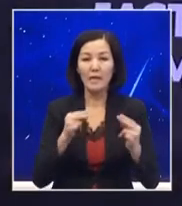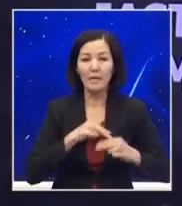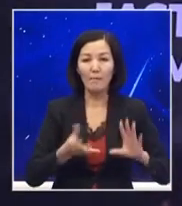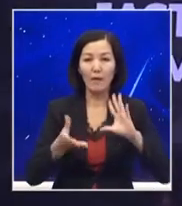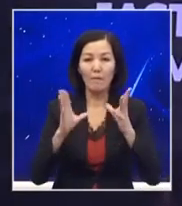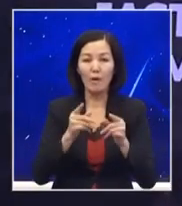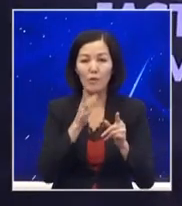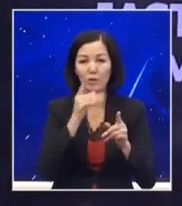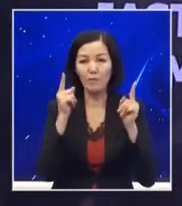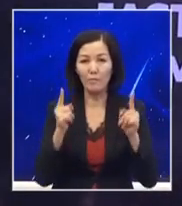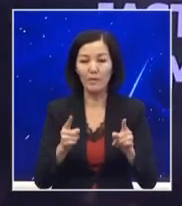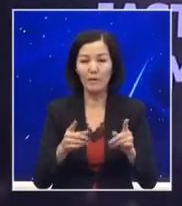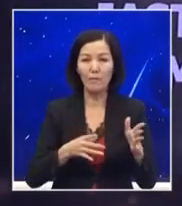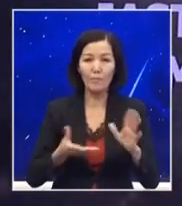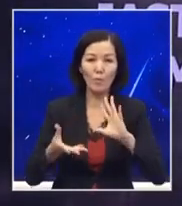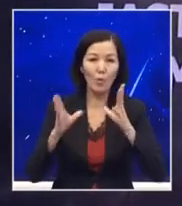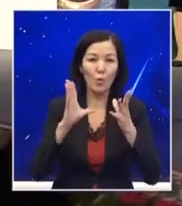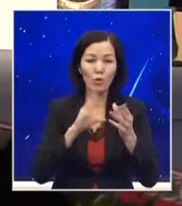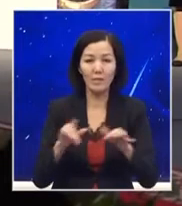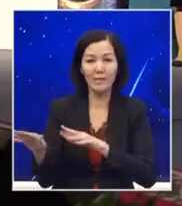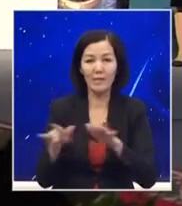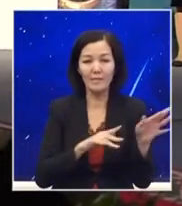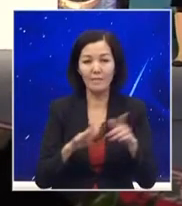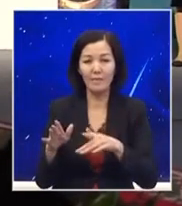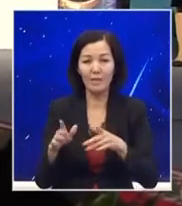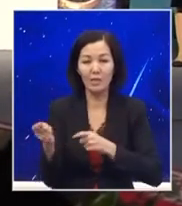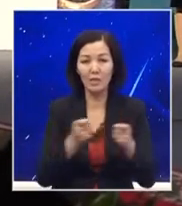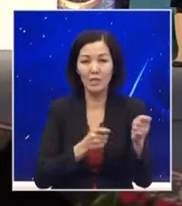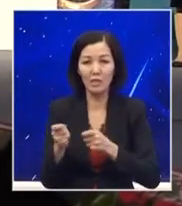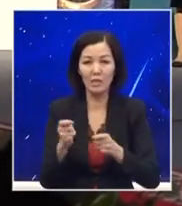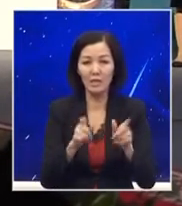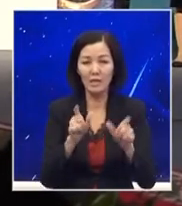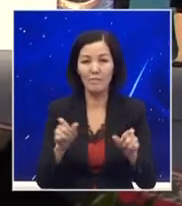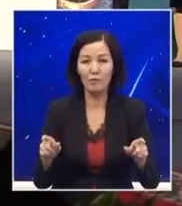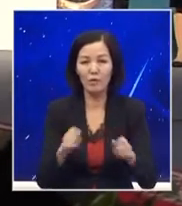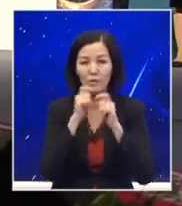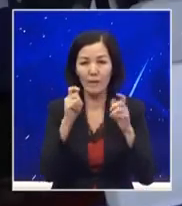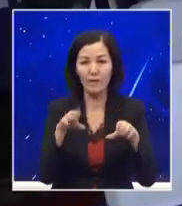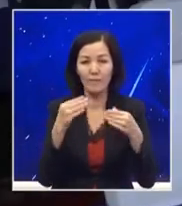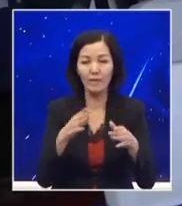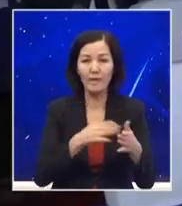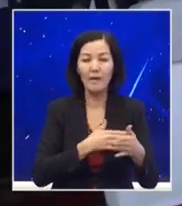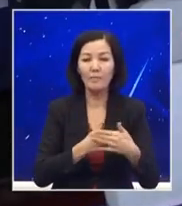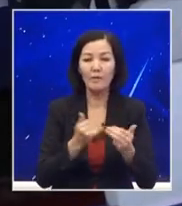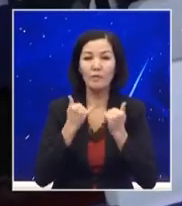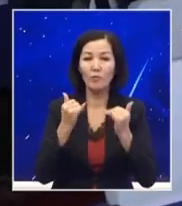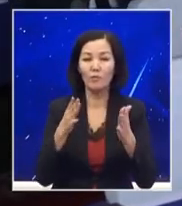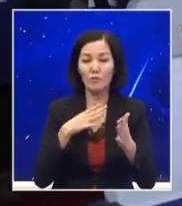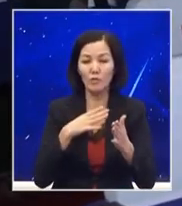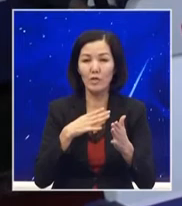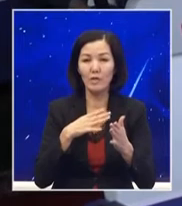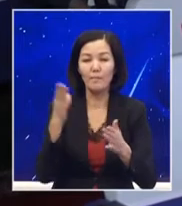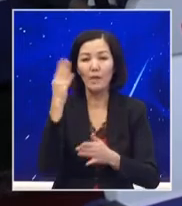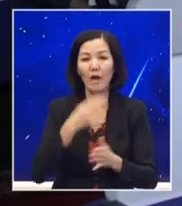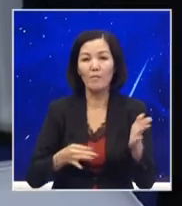рәсімінде республикамыздың әр өңірінен келген штаб жетекшілері мен мүшелері марапатталды. Белсенділер құрмет төрінен көрінді. Қатарында